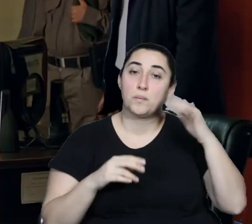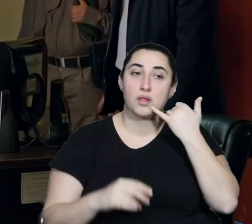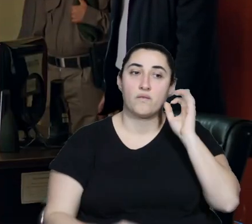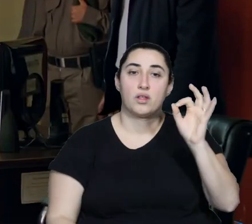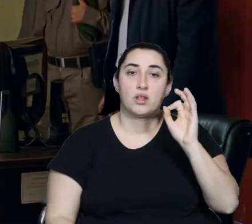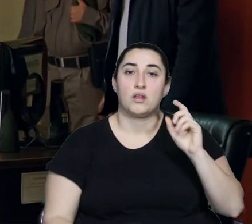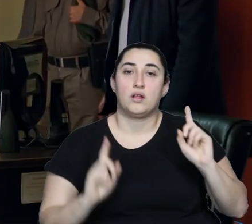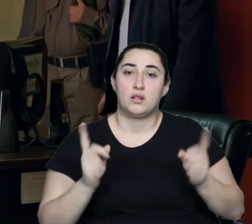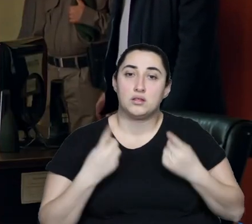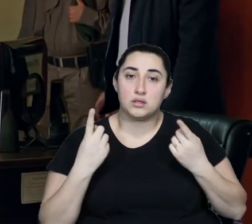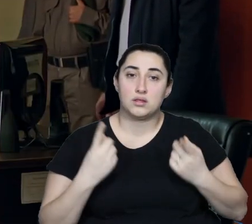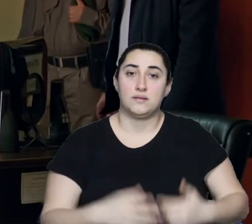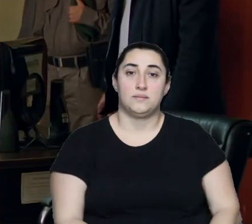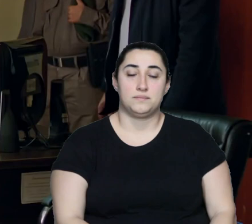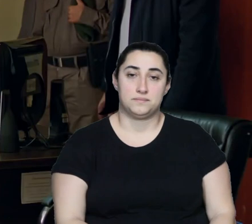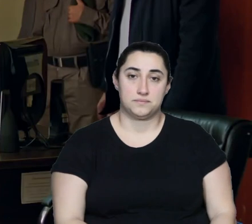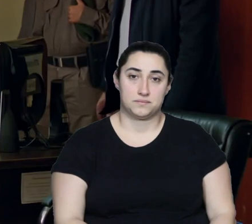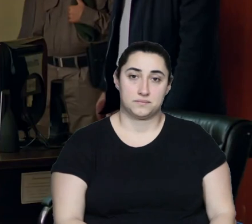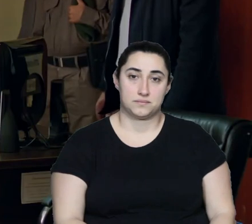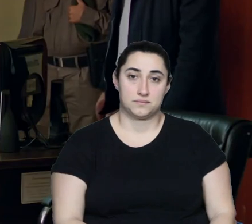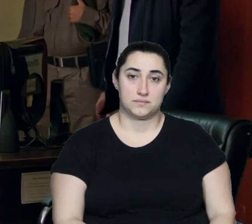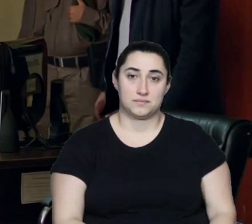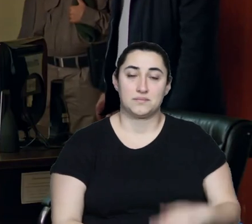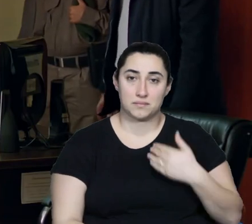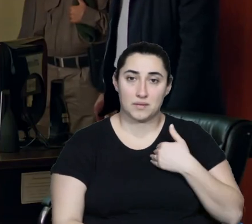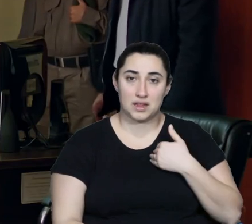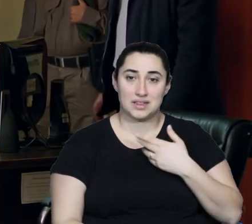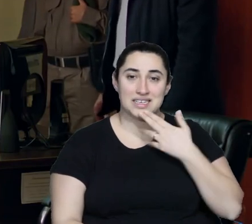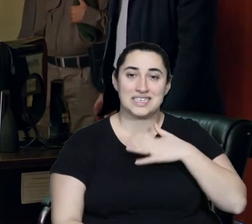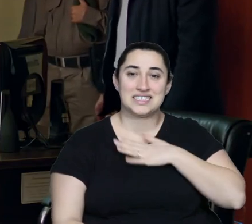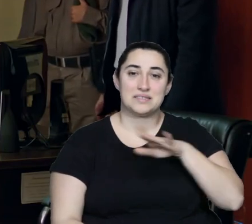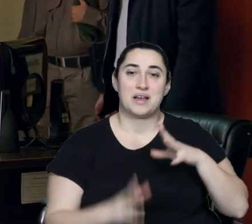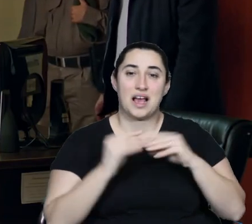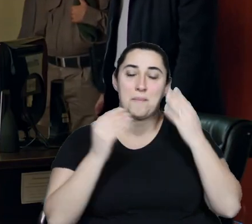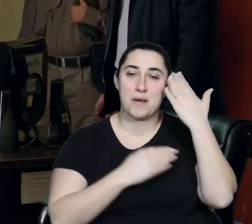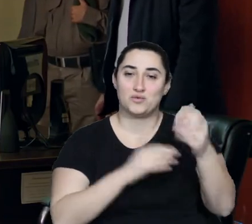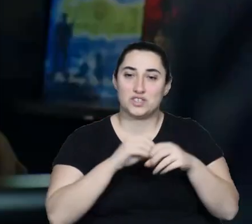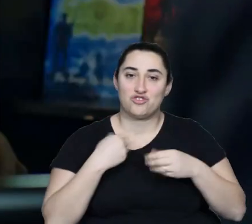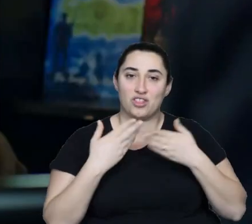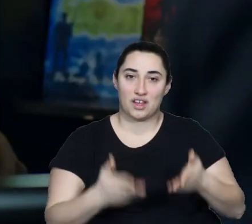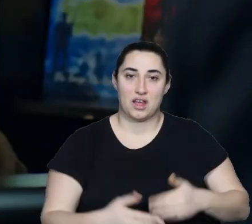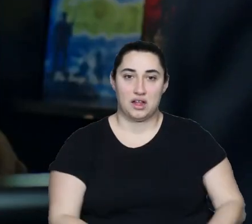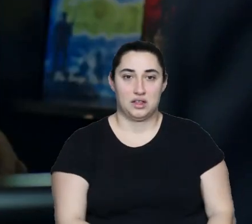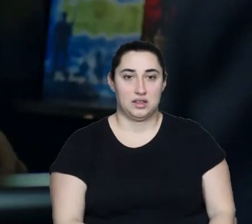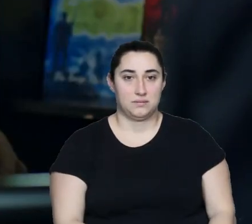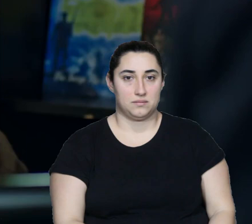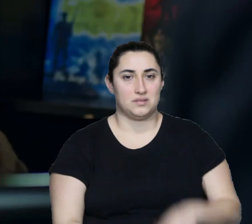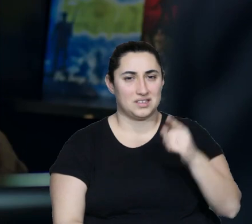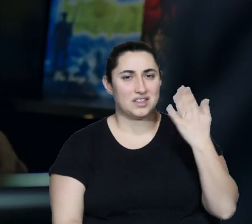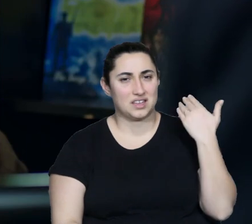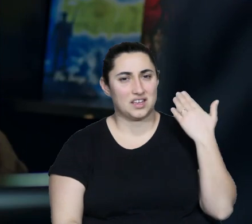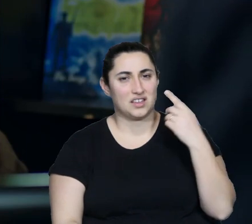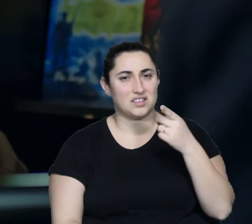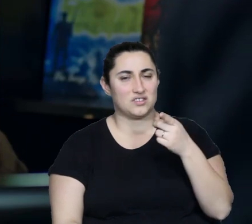da ulaşamıyoruz. Kırsaçlı komutan. Ben kızımın kayıp başvurusu için gelmiştim. Sen geçen